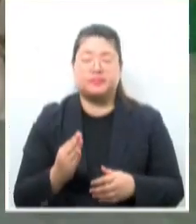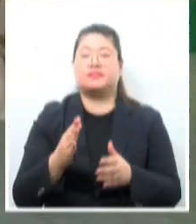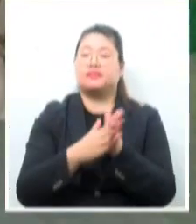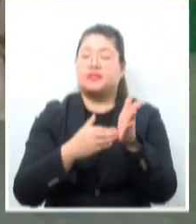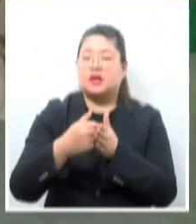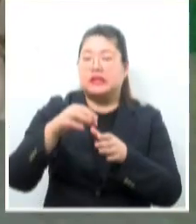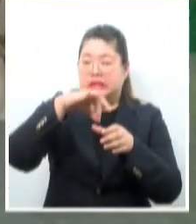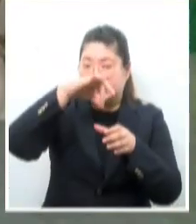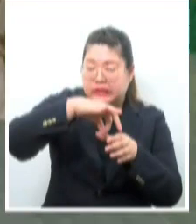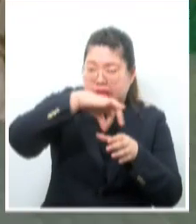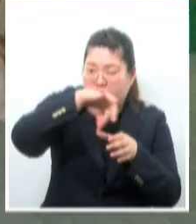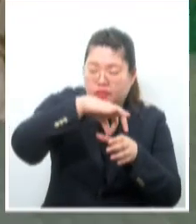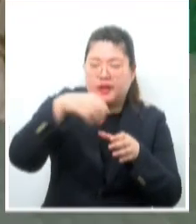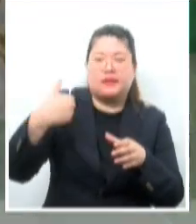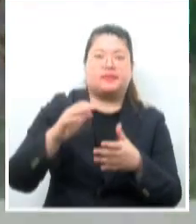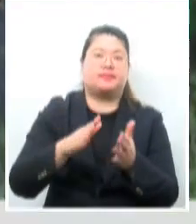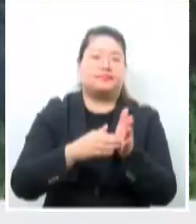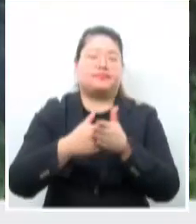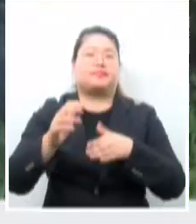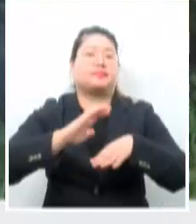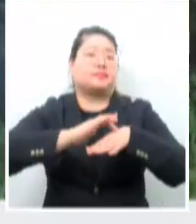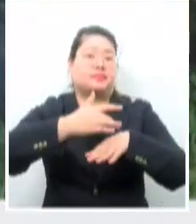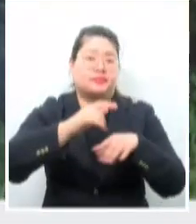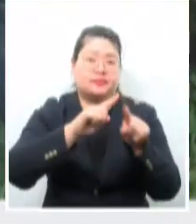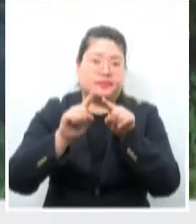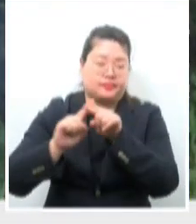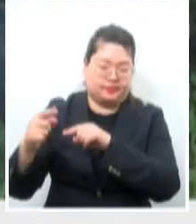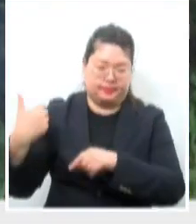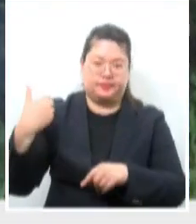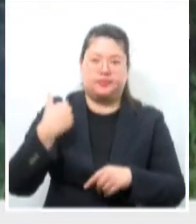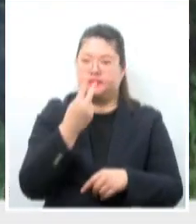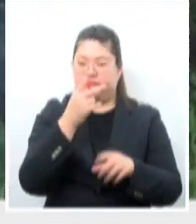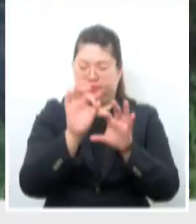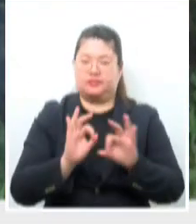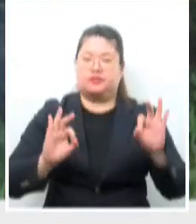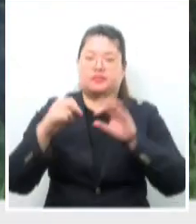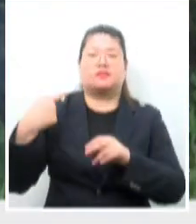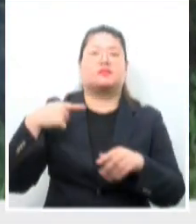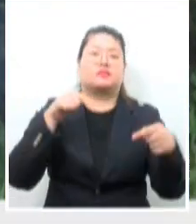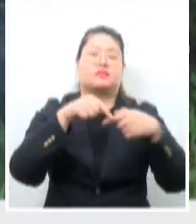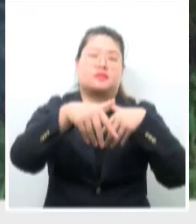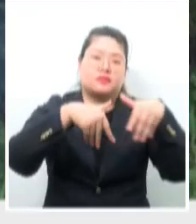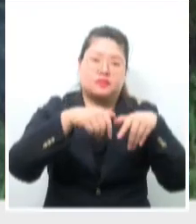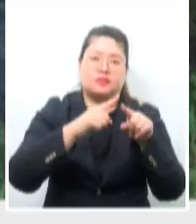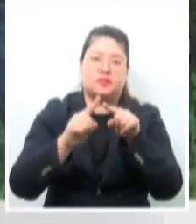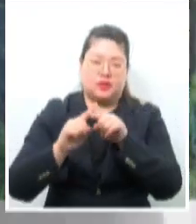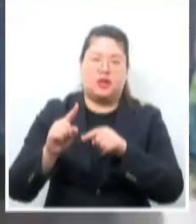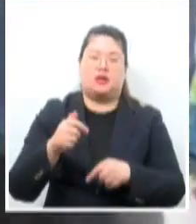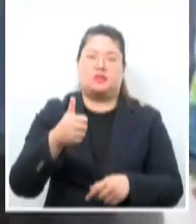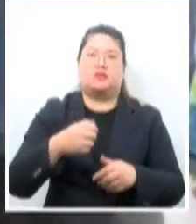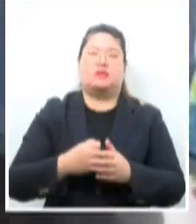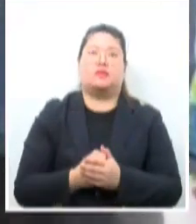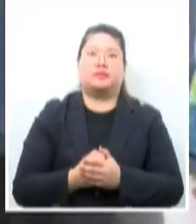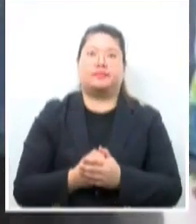ธรรมชาติคือการส่งเสริมให้เกิดการเห็นคุณค่าของทรัพยากรธรรมชาติและสิ่งแวดล้อมในชุมชนสามารถนำมาสร้างมูลค่า